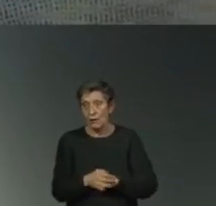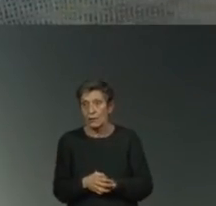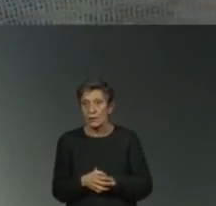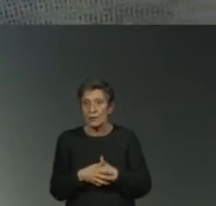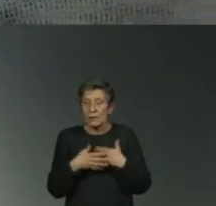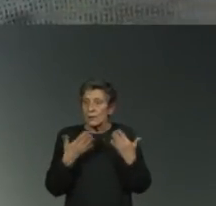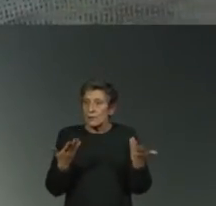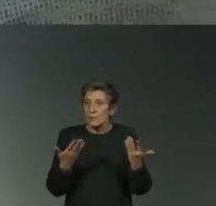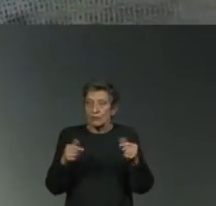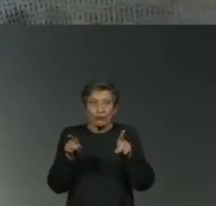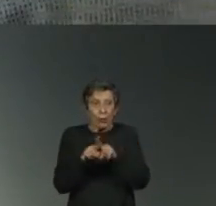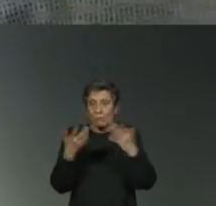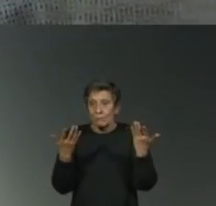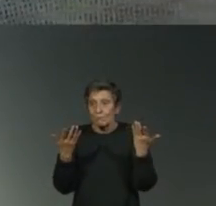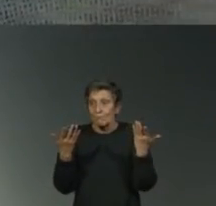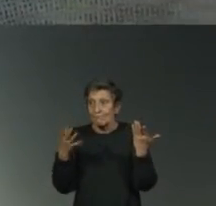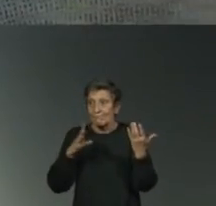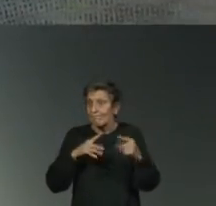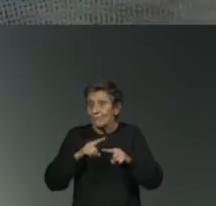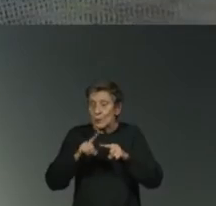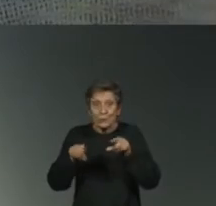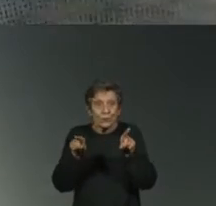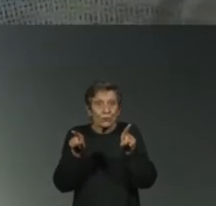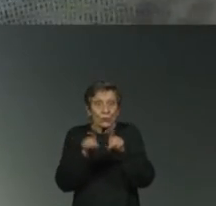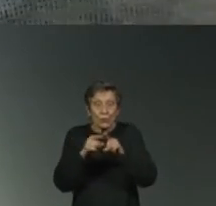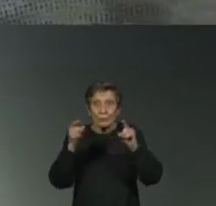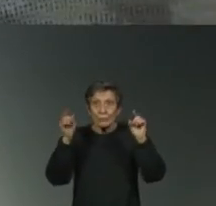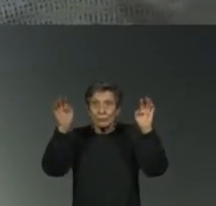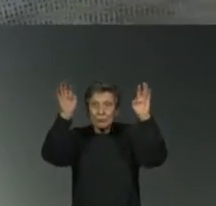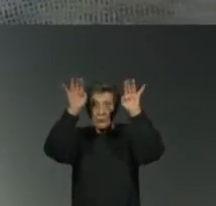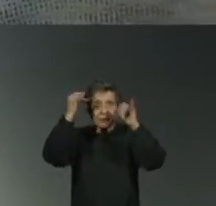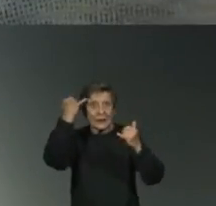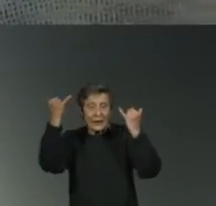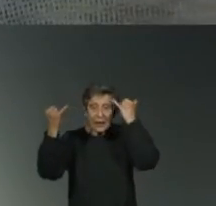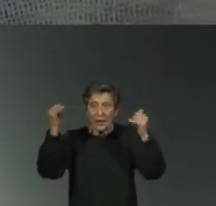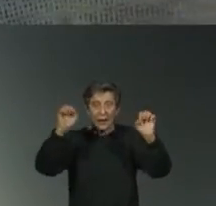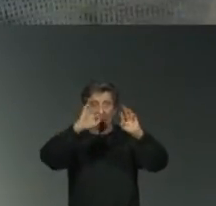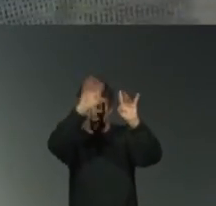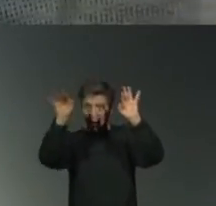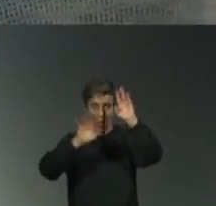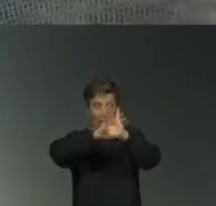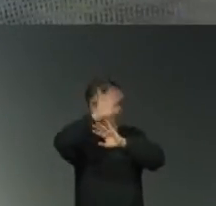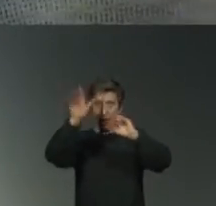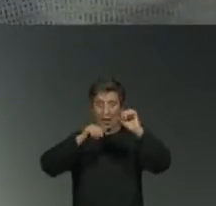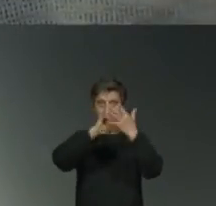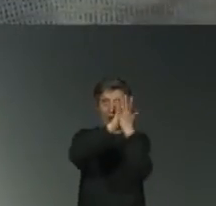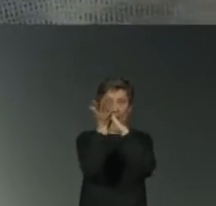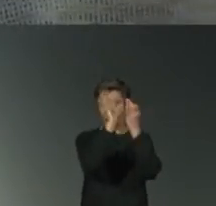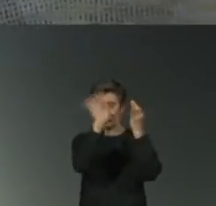sorte de petite constellation qui se forme au milieu de toutes les idées que je peux avoir et la plupart ne mèneront à rien.